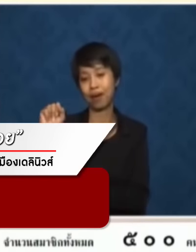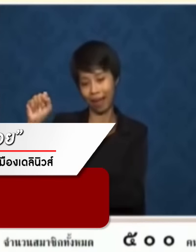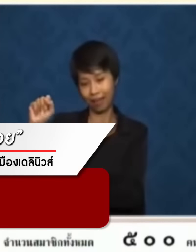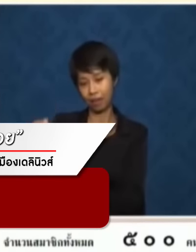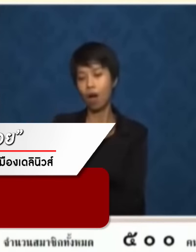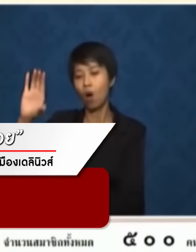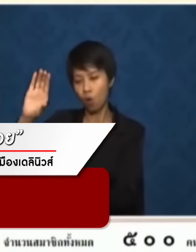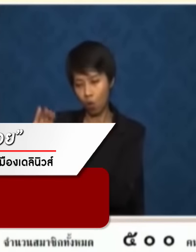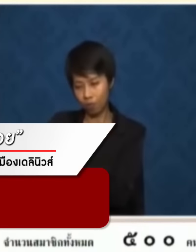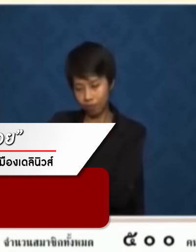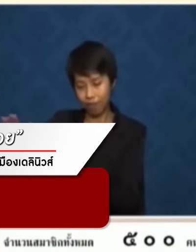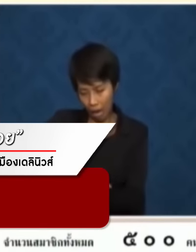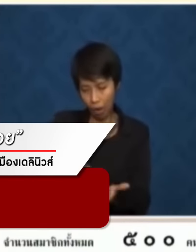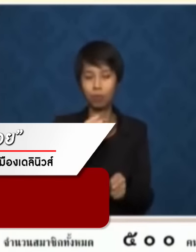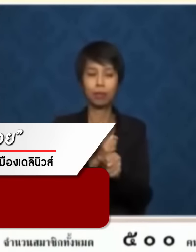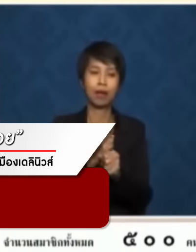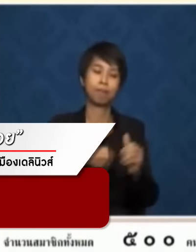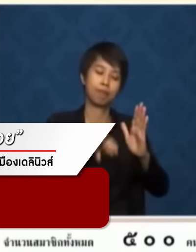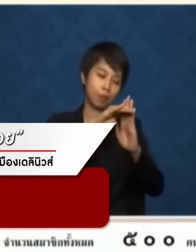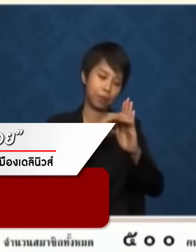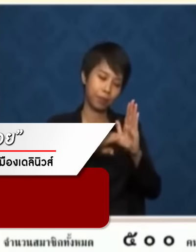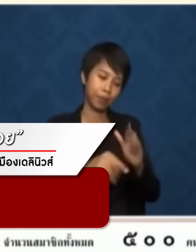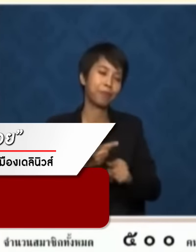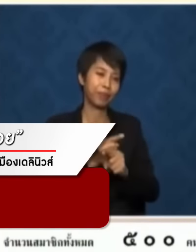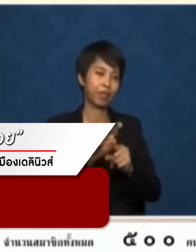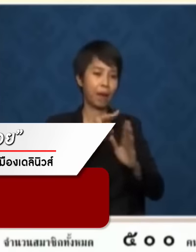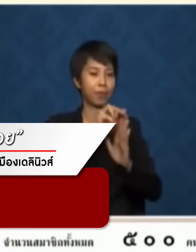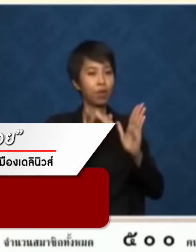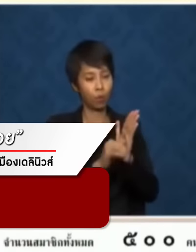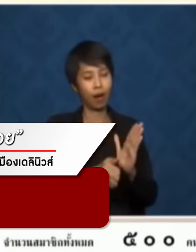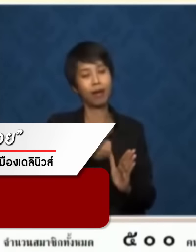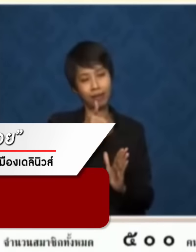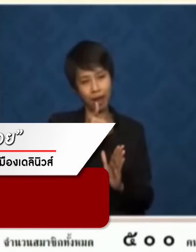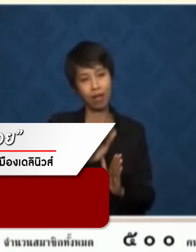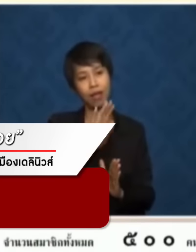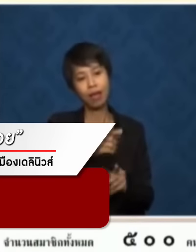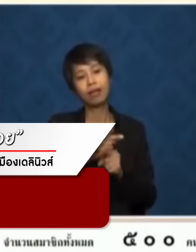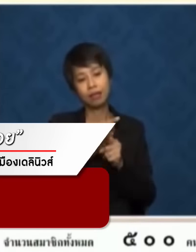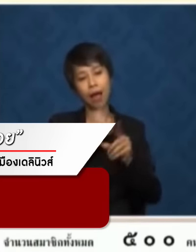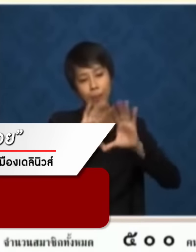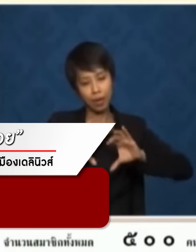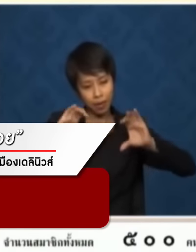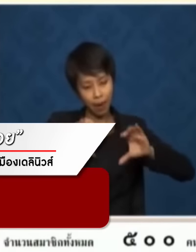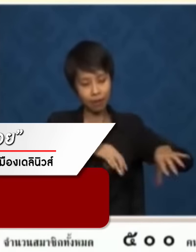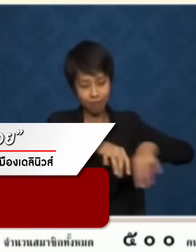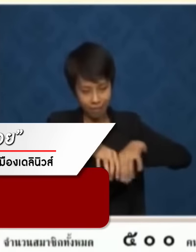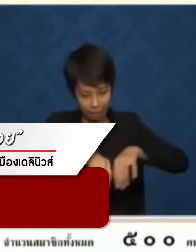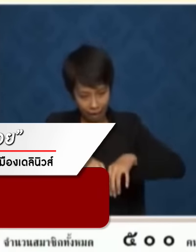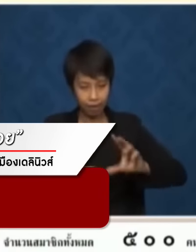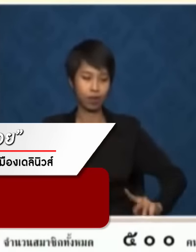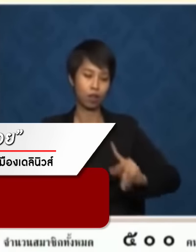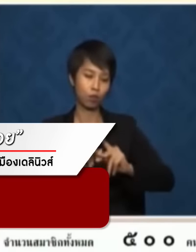าวันที่1ตุลาปีนี้เนี่ยงบปี68จะใช้ได้ทันนะครับหลังจากปี67เนี่ยง